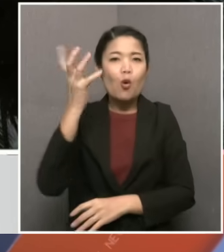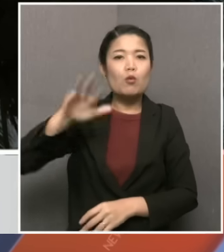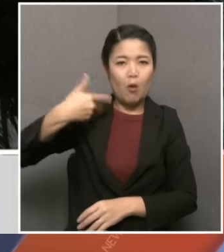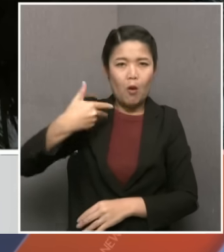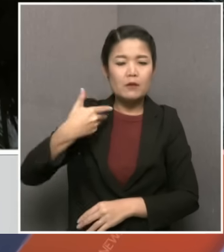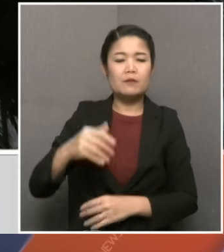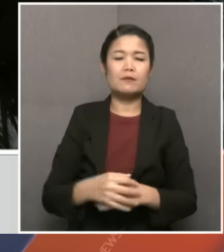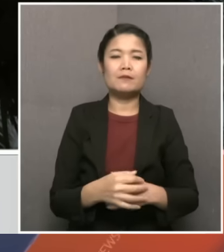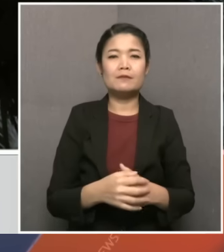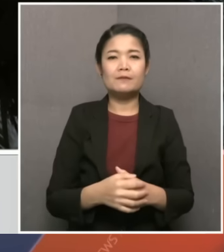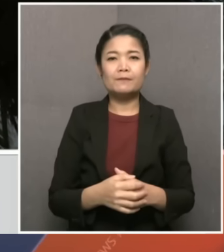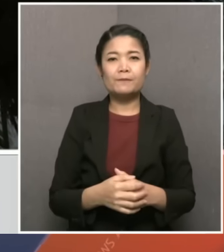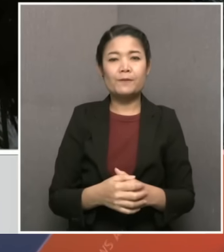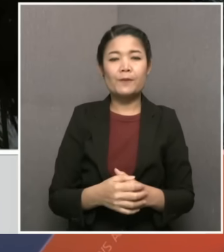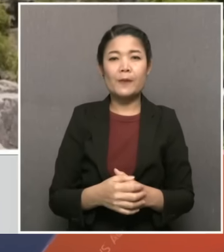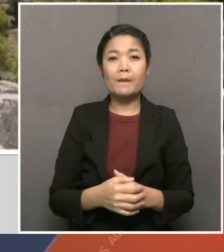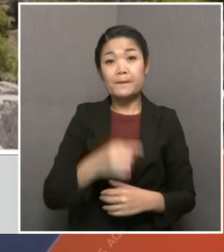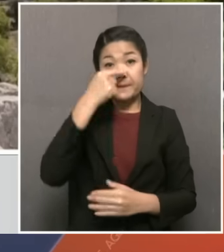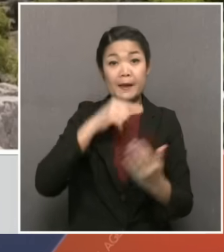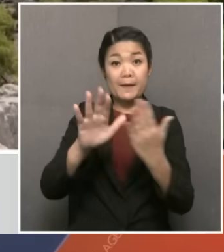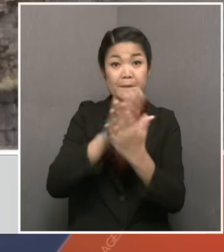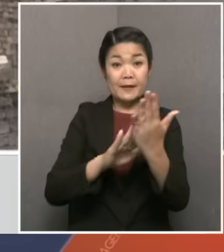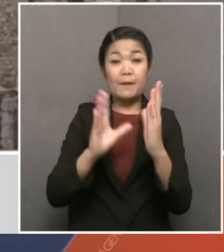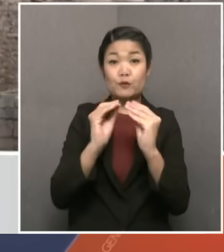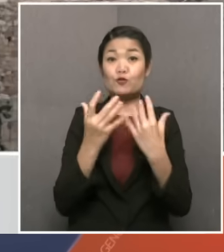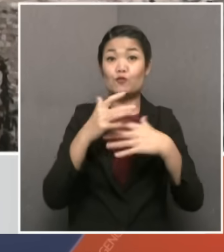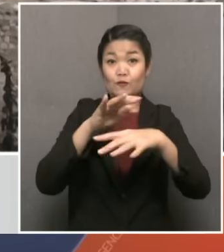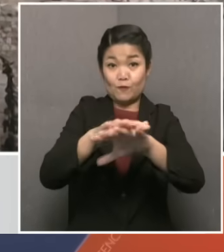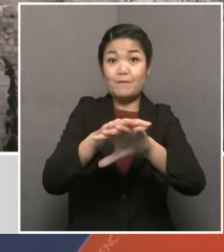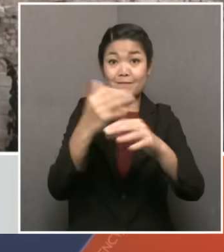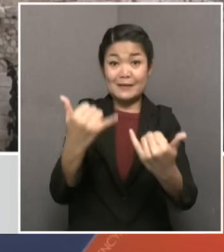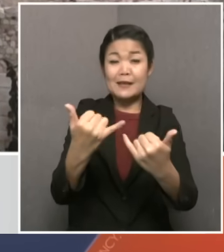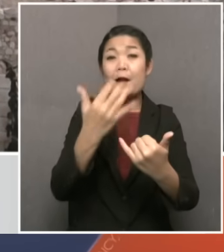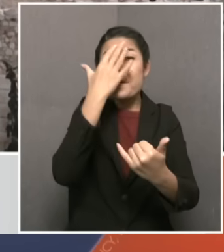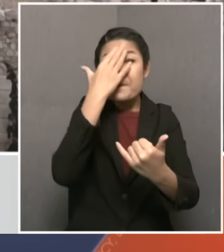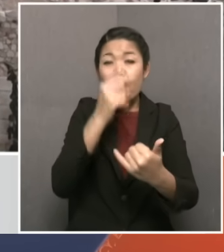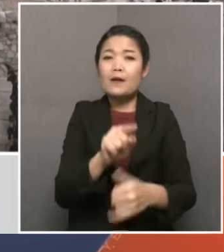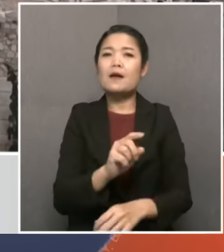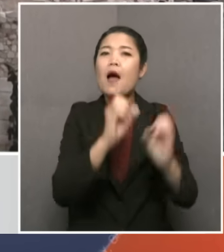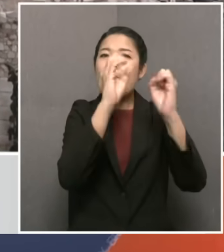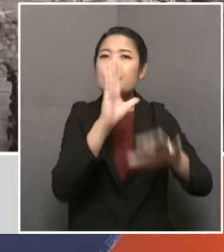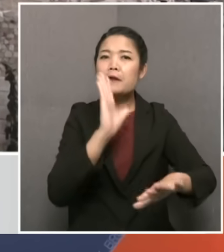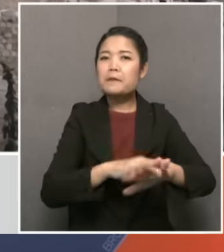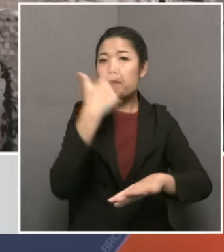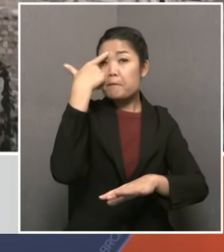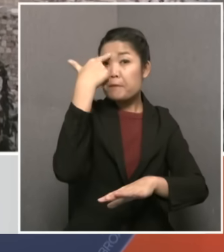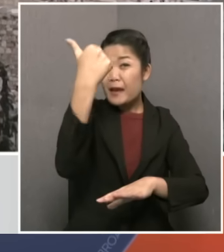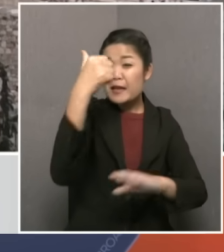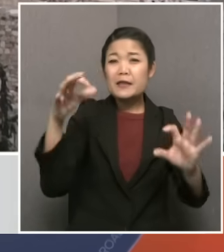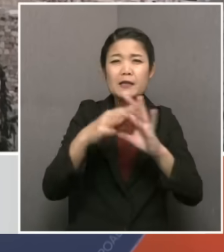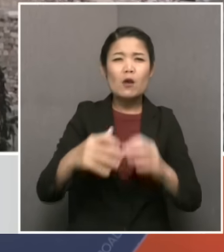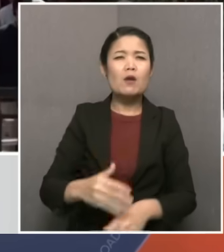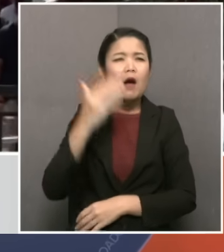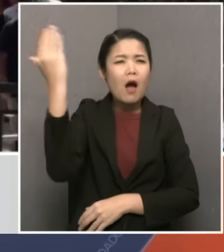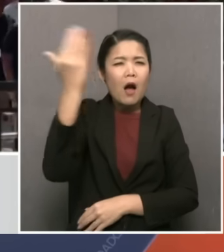พรวมนะครับ ค่ะซึ่งประเทศไทยเราก็เข้าร่วมการประชุมในครั้งนี้ด้วยในฐานะที่อาจารย์เป็นผู้เชี่ยวชาญด้านการเปลี่ยนแปลงสภาพภูมิอากาศค่ะเรามี